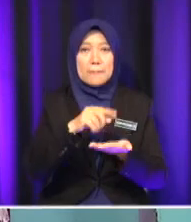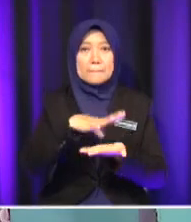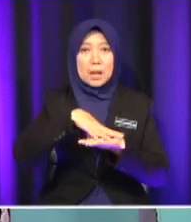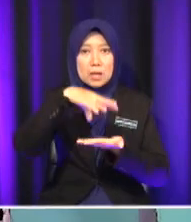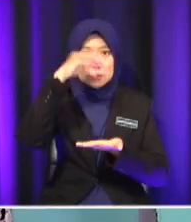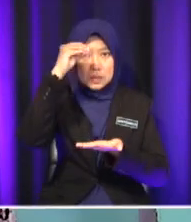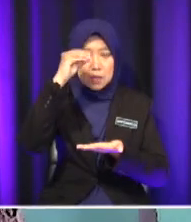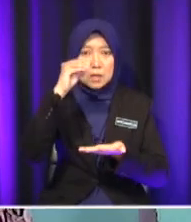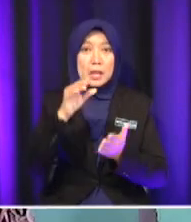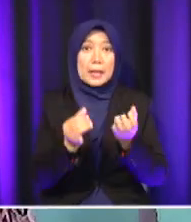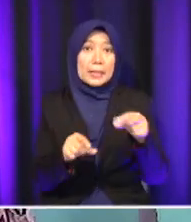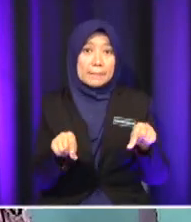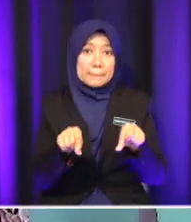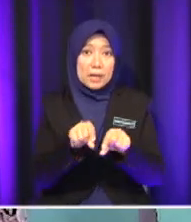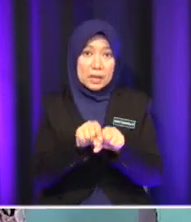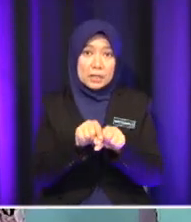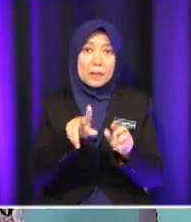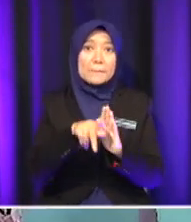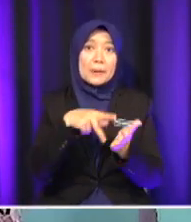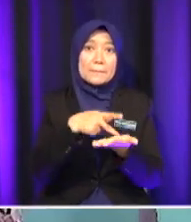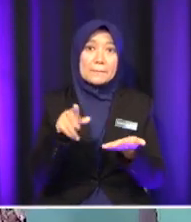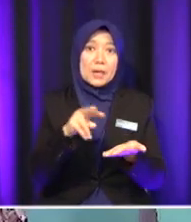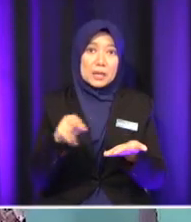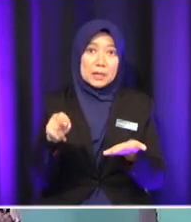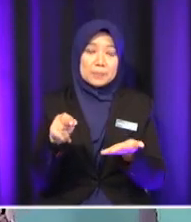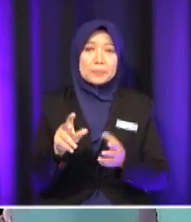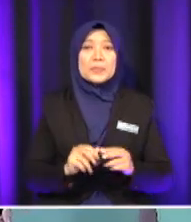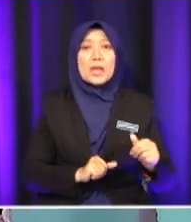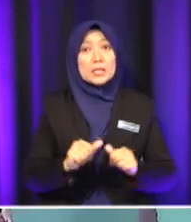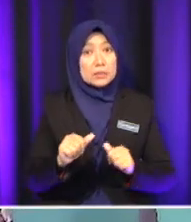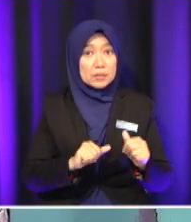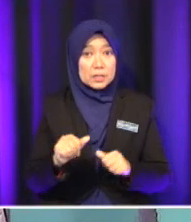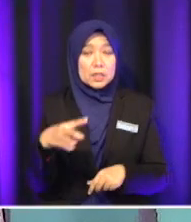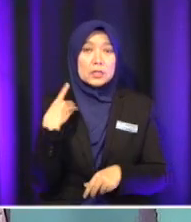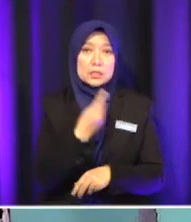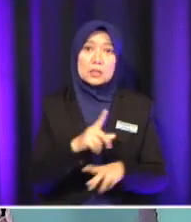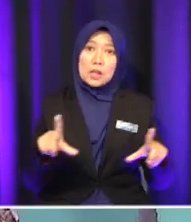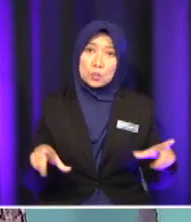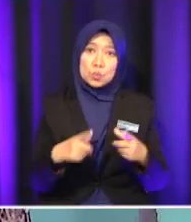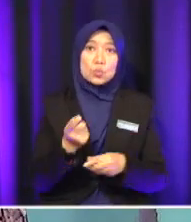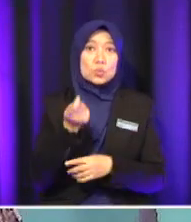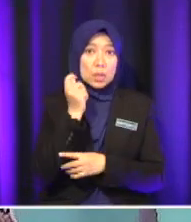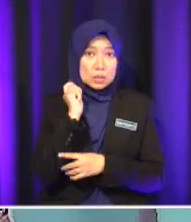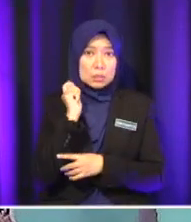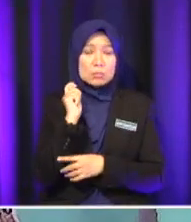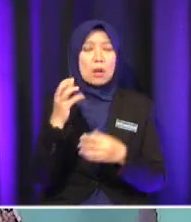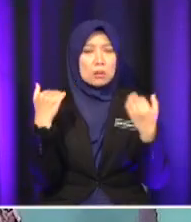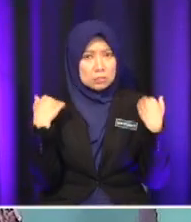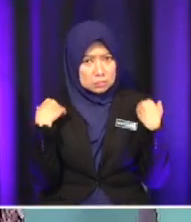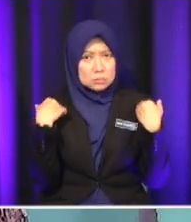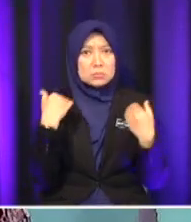pembayaran ya Di mana apa yang Activity yang kita lakukan tadi sebenarnya memberi kesan kepada